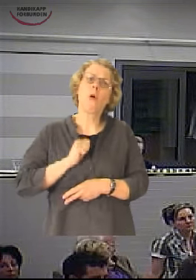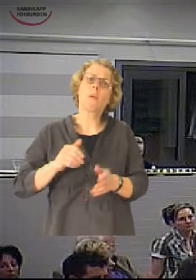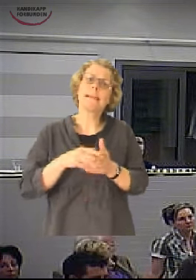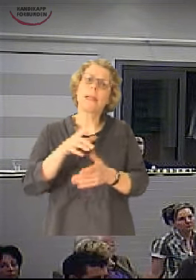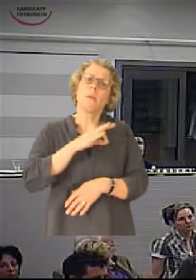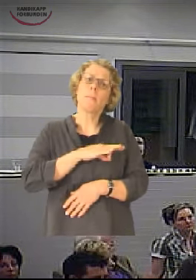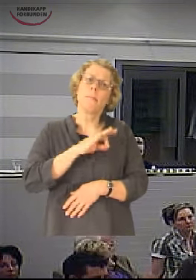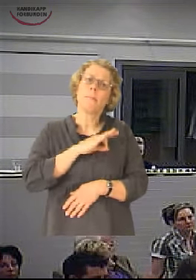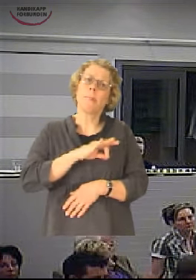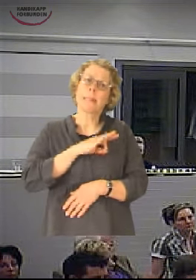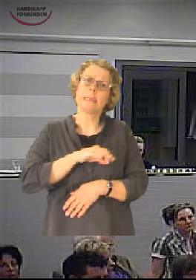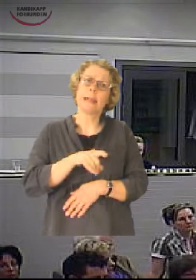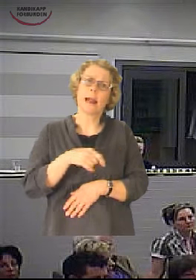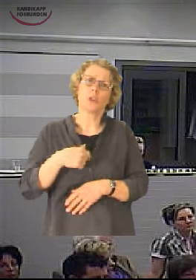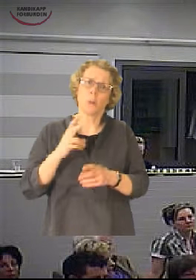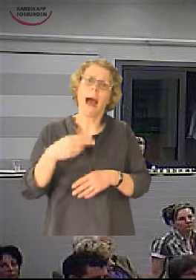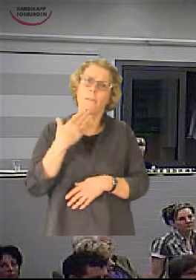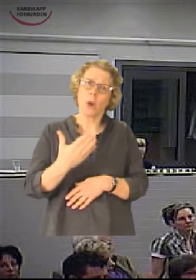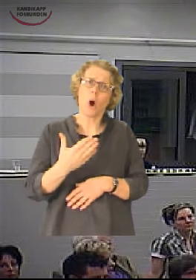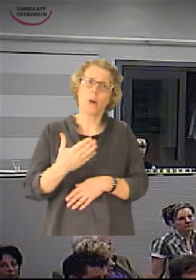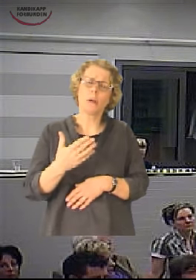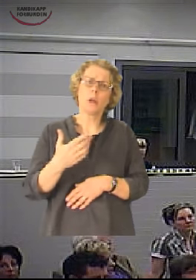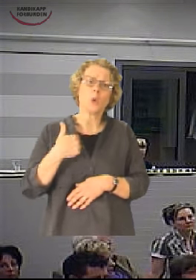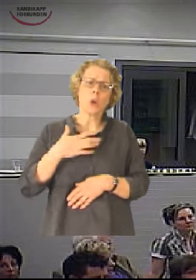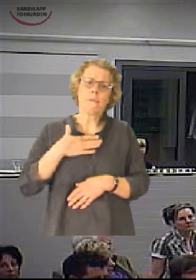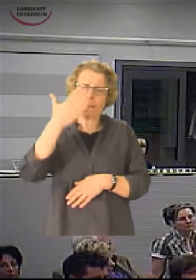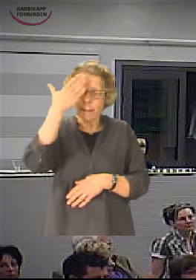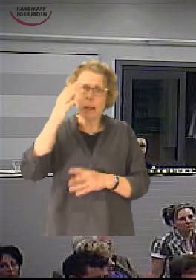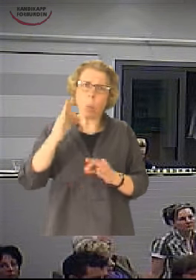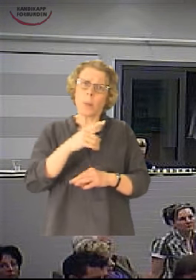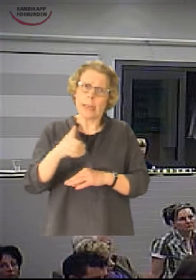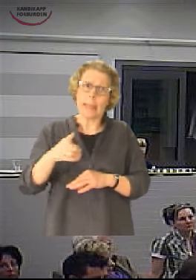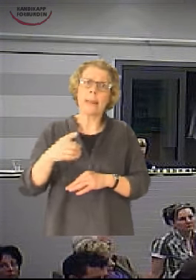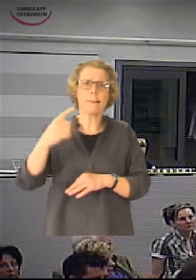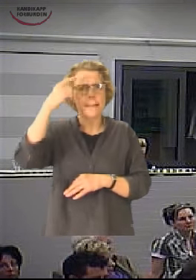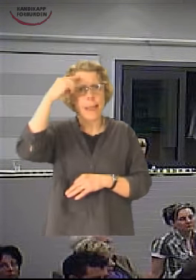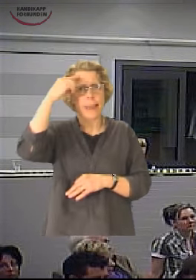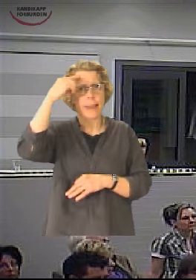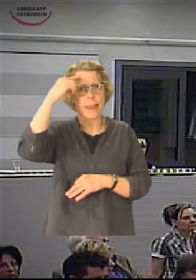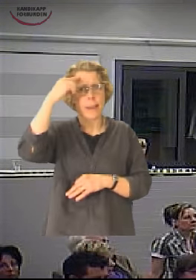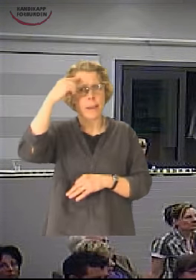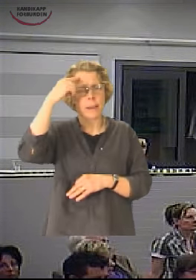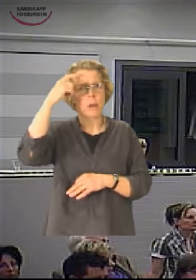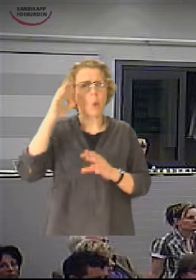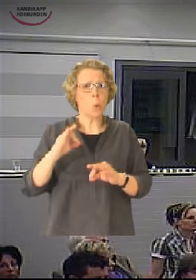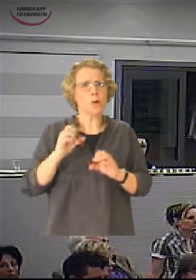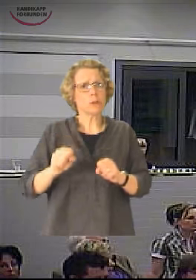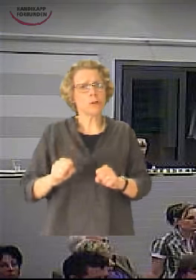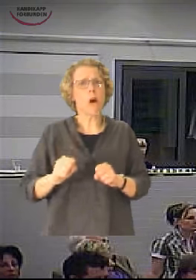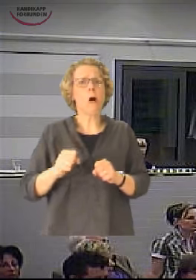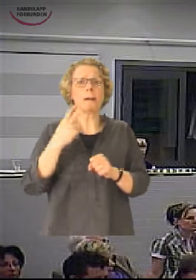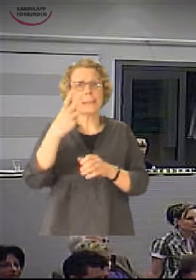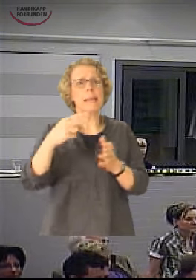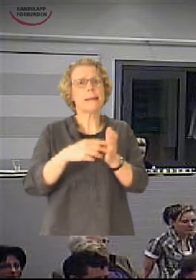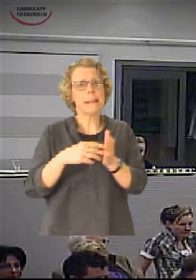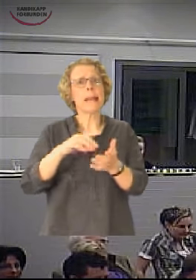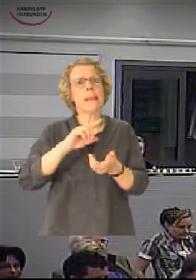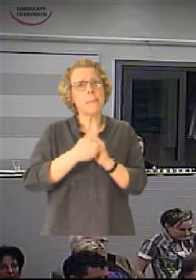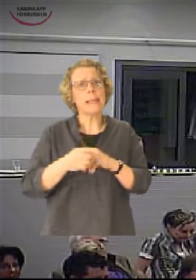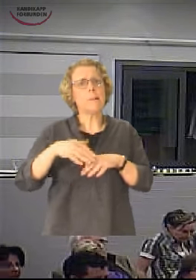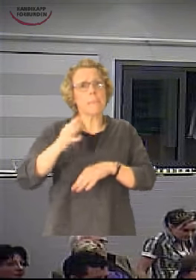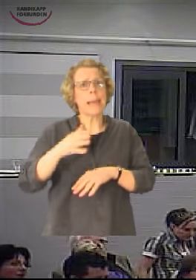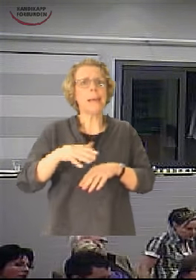bra läkemedlen. Och då skulle jag vilja ha reda på lite grann hur ni resonerar och hur ni tänker se till att det blir mer jämlikt. Men om